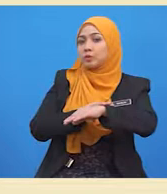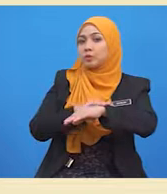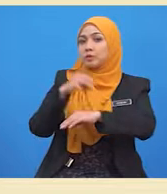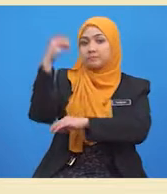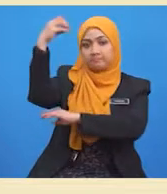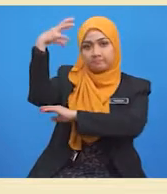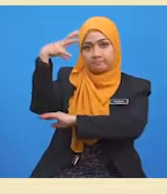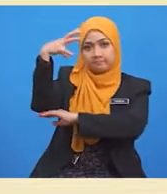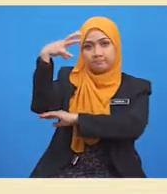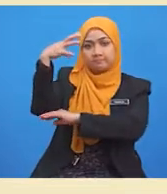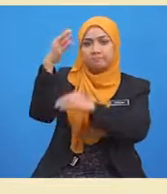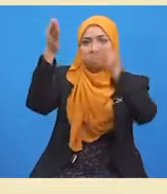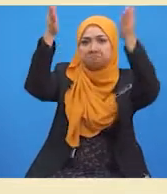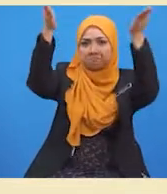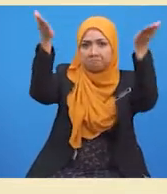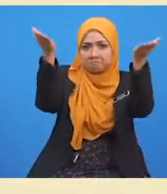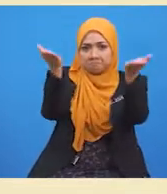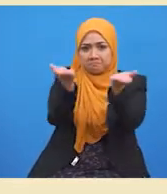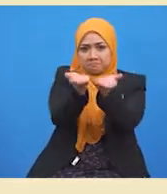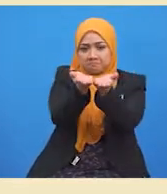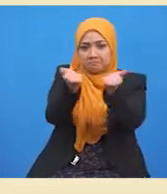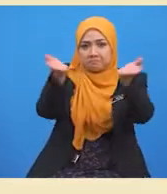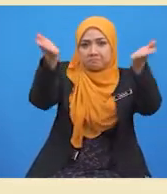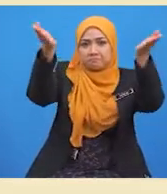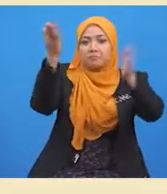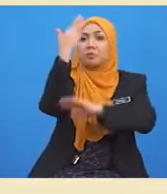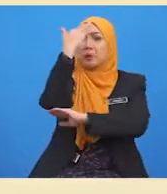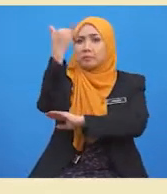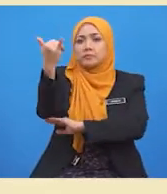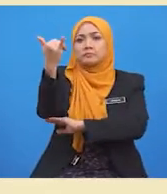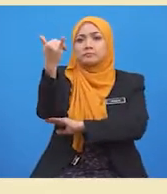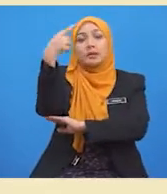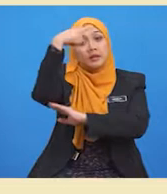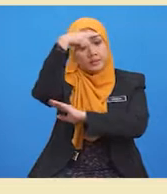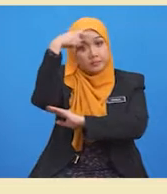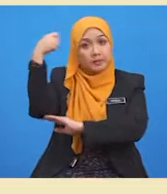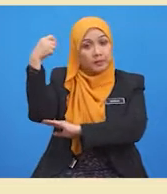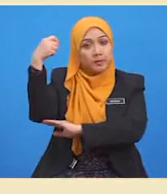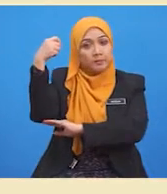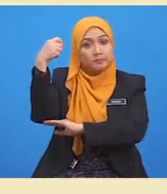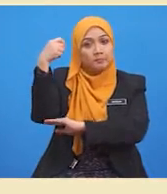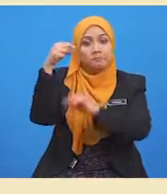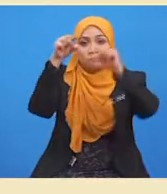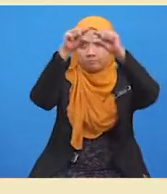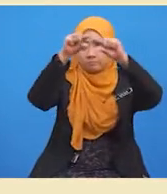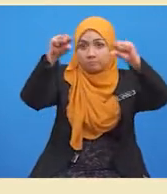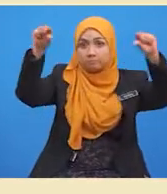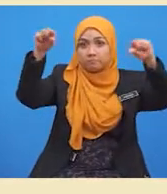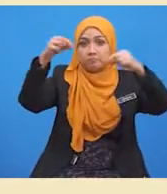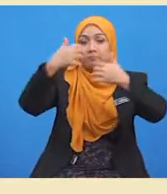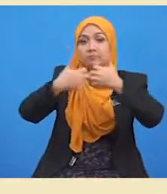keyboard tersebut akan menegang kerana ia mengecut apabila kehilangan